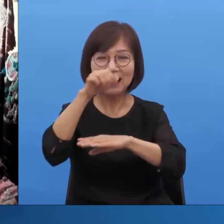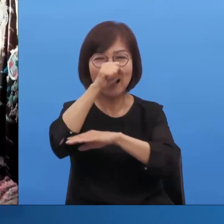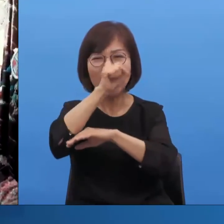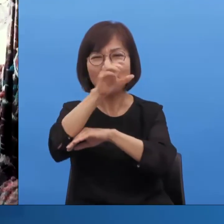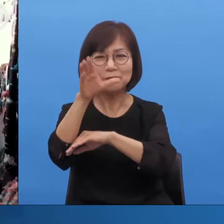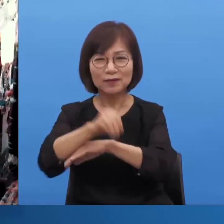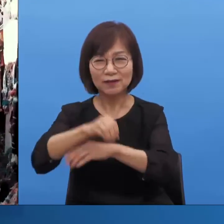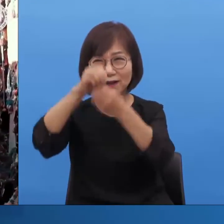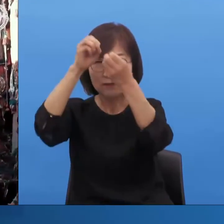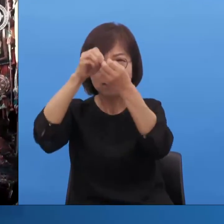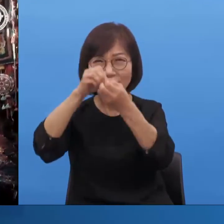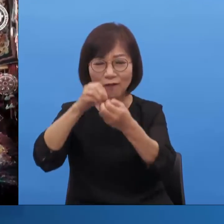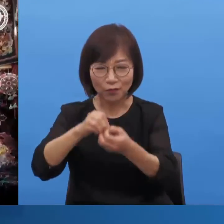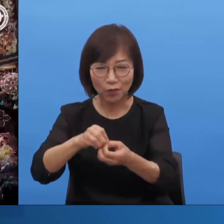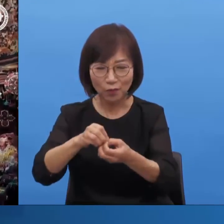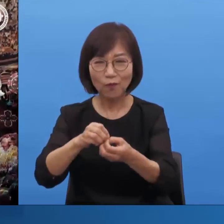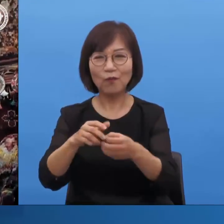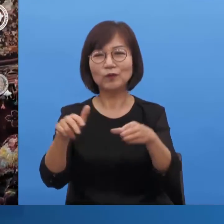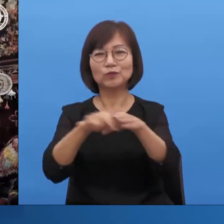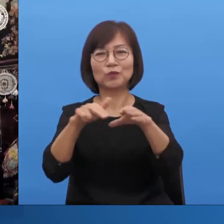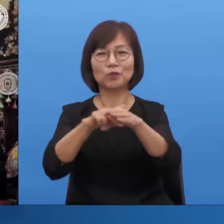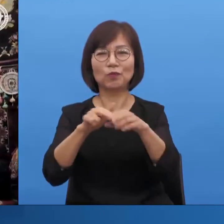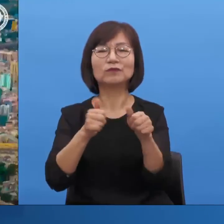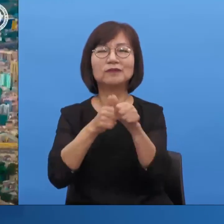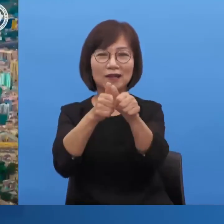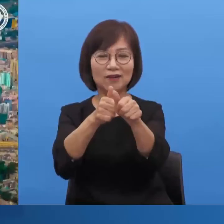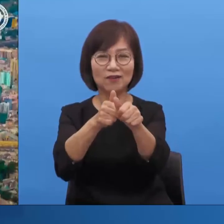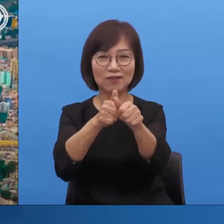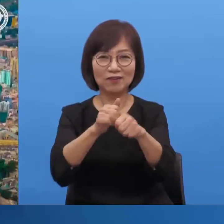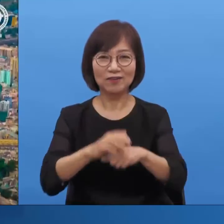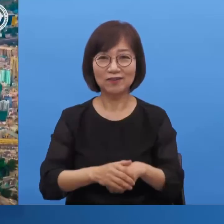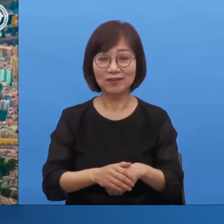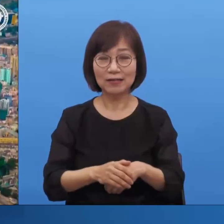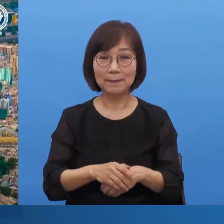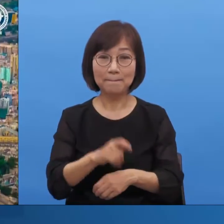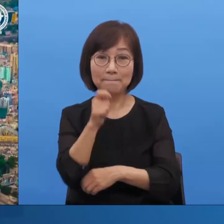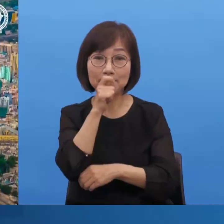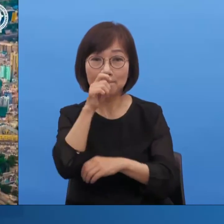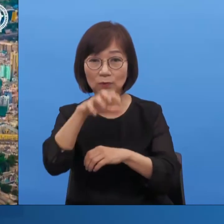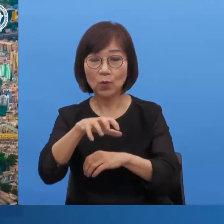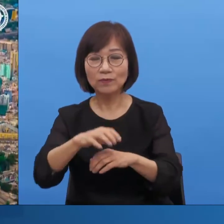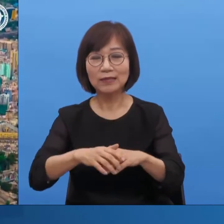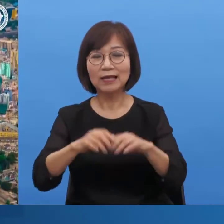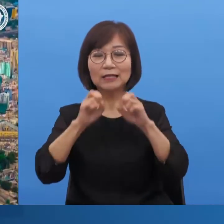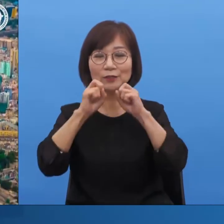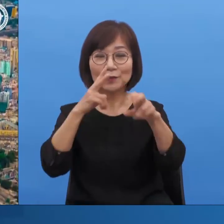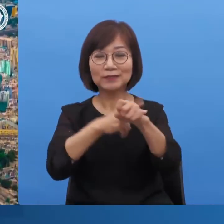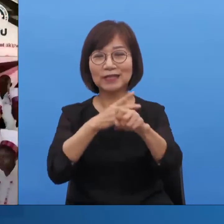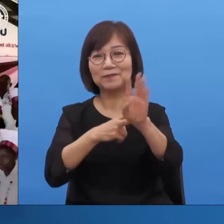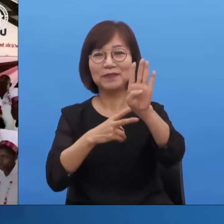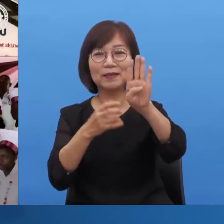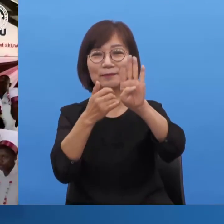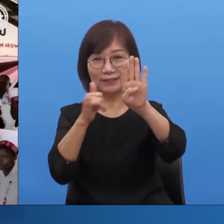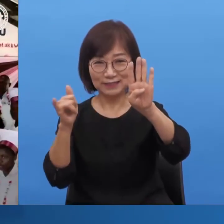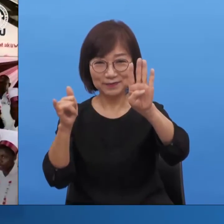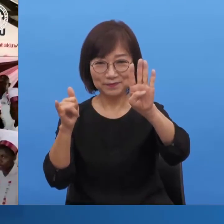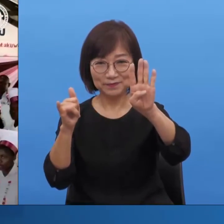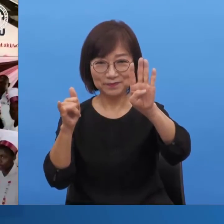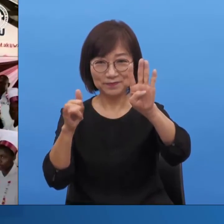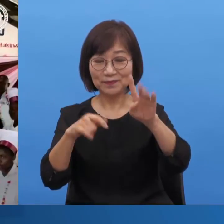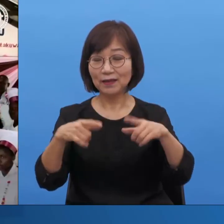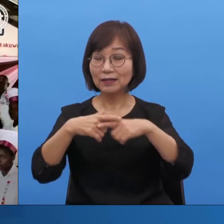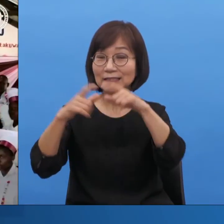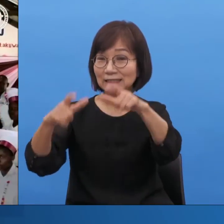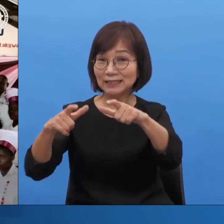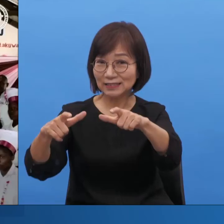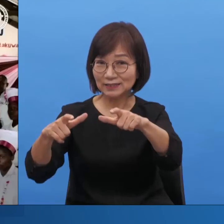종교의 교리를 실천하고 있다는 조사 내용도 있습니다. 탄자니아에는 네 분의 선교사님께서 사역하고 계십니다. 다르에스 살람 지역에서